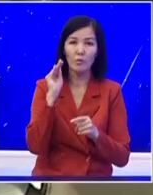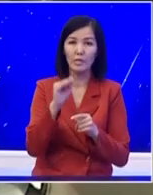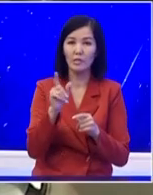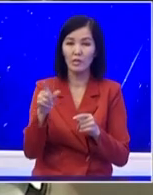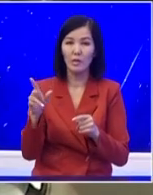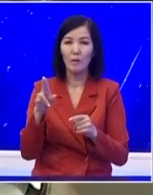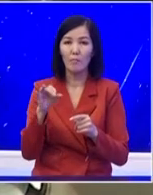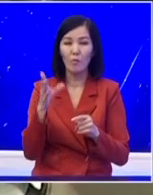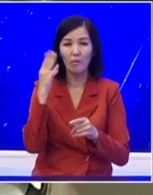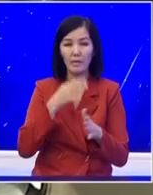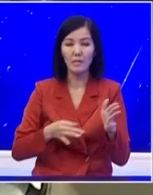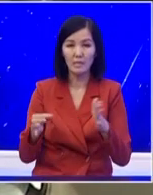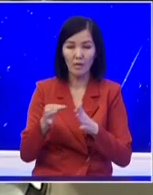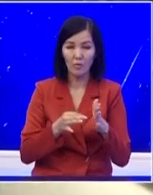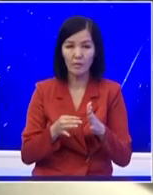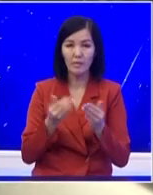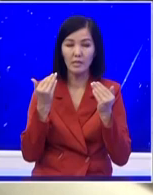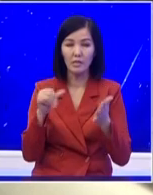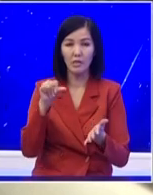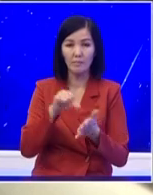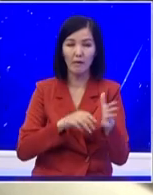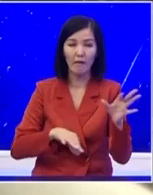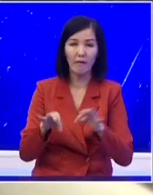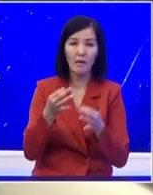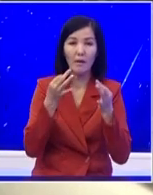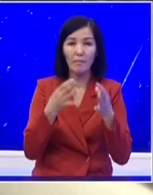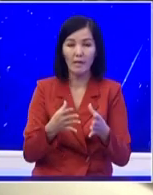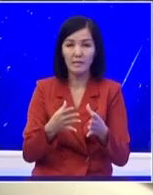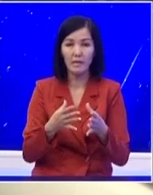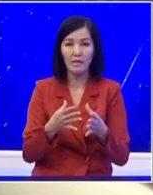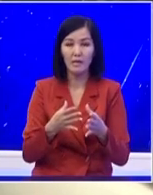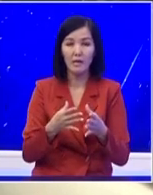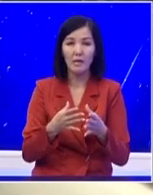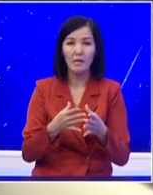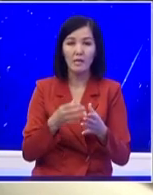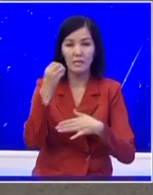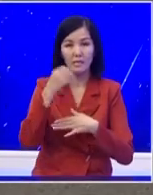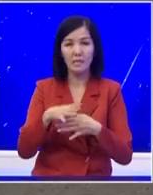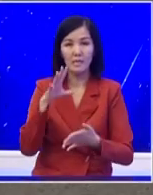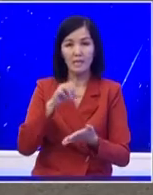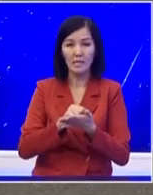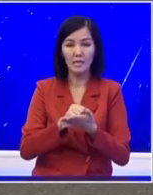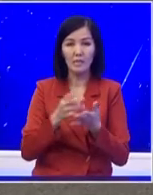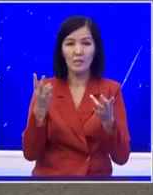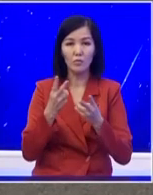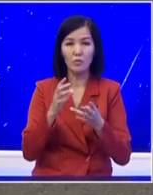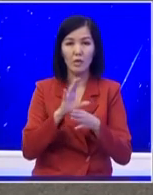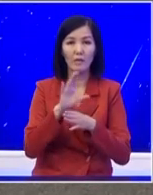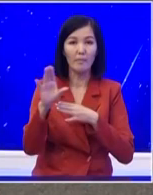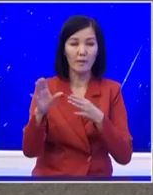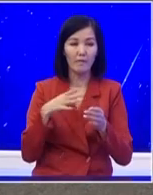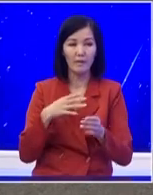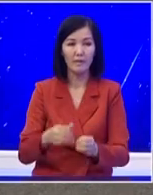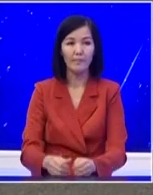по Алматинской области. Процедура участия в проекте проста. Достаточно получить направление от центра занятости. Сейчас закончили первый